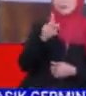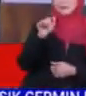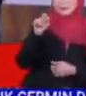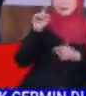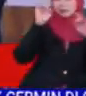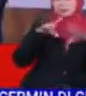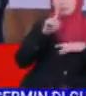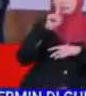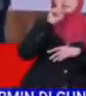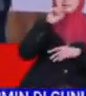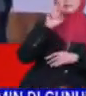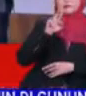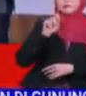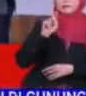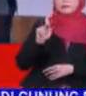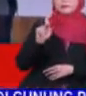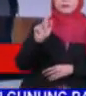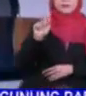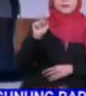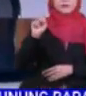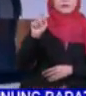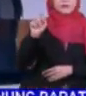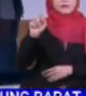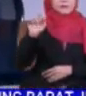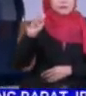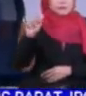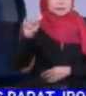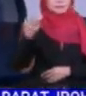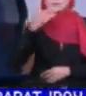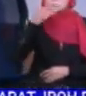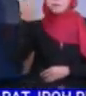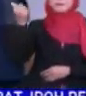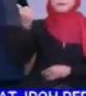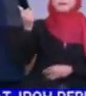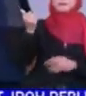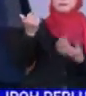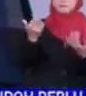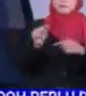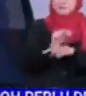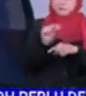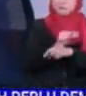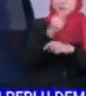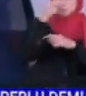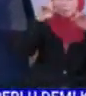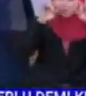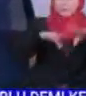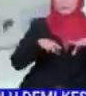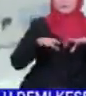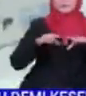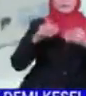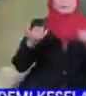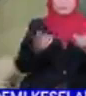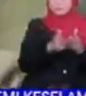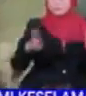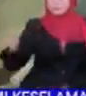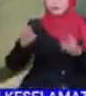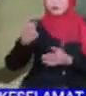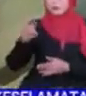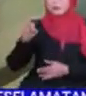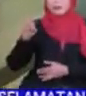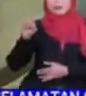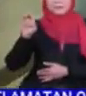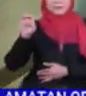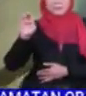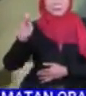ujian pantas RTK antigen lebih baik semasa fasa peralihan endemik. Menerusi hantaran video di Twitter beliau,